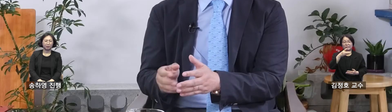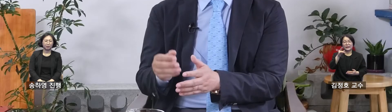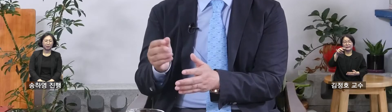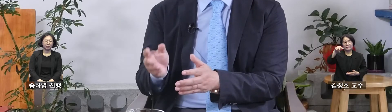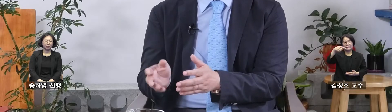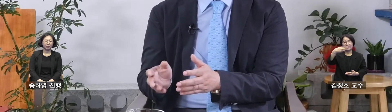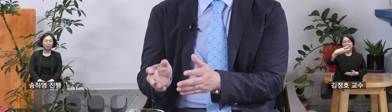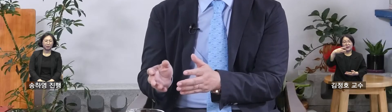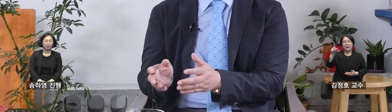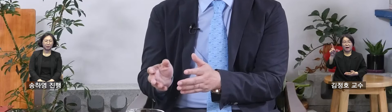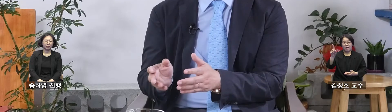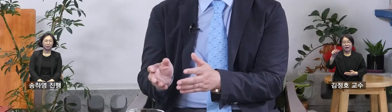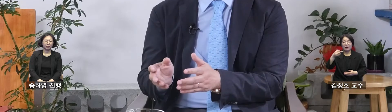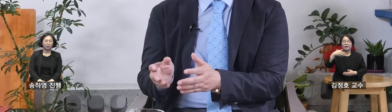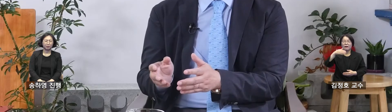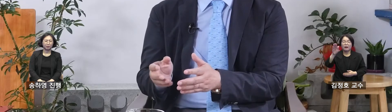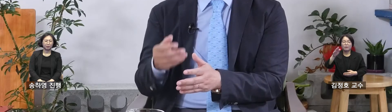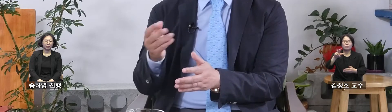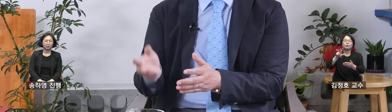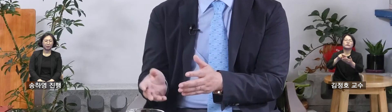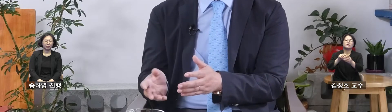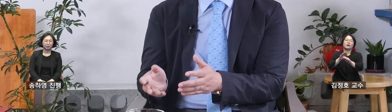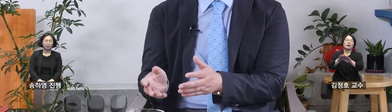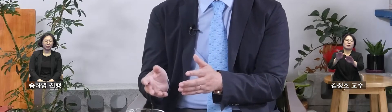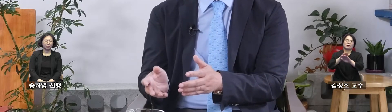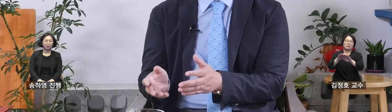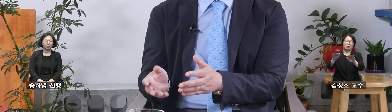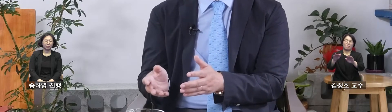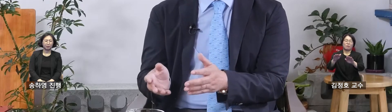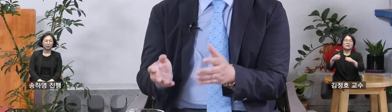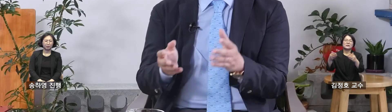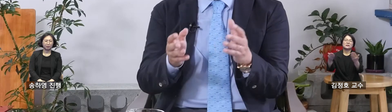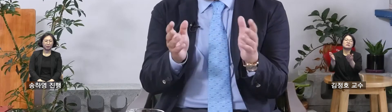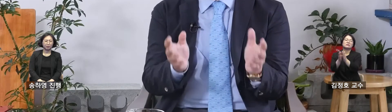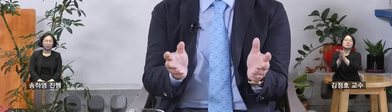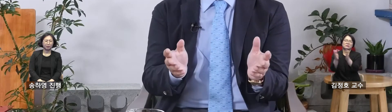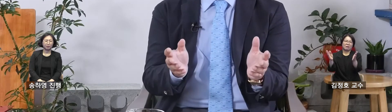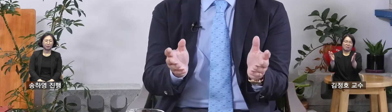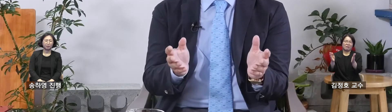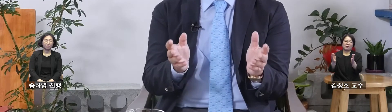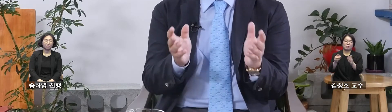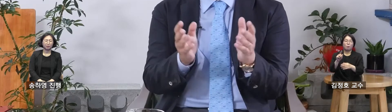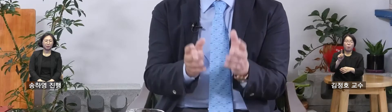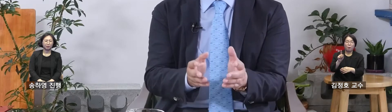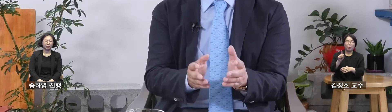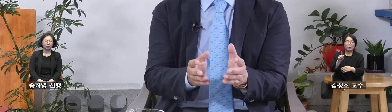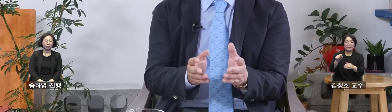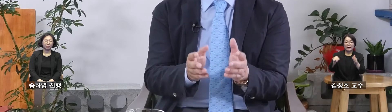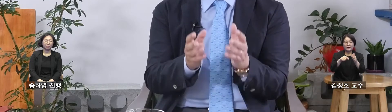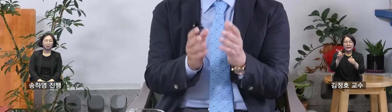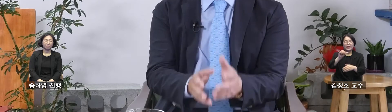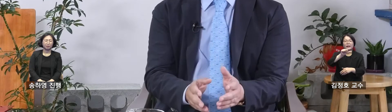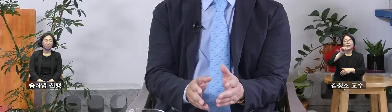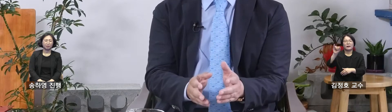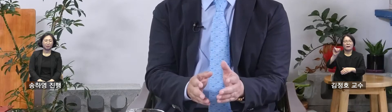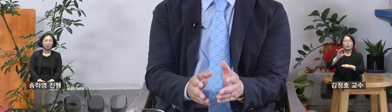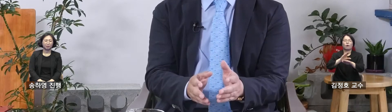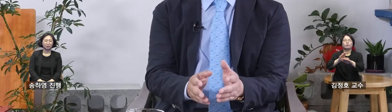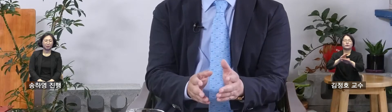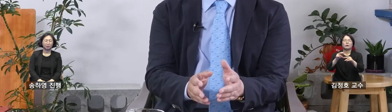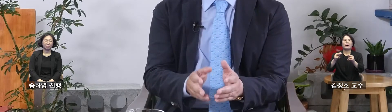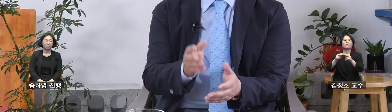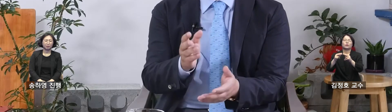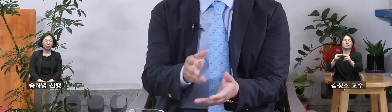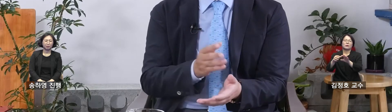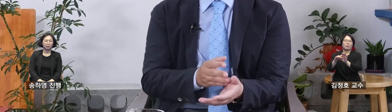가서 문제를 해결하고 잡 오퍼를 바로 받을 수 있었던 것도 그 안에 인공지능 컴퓨터가 들어가고 반도체가